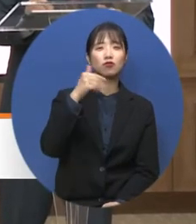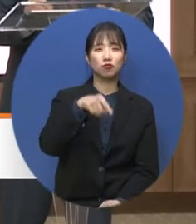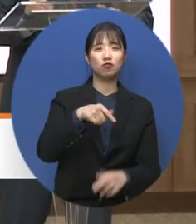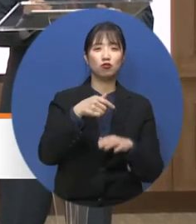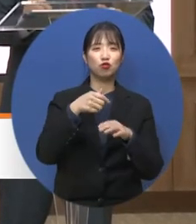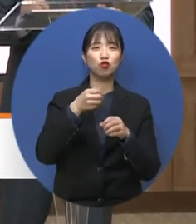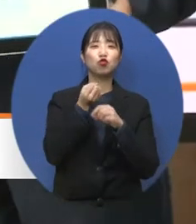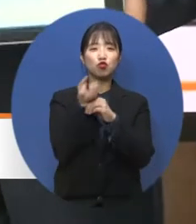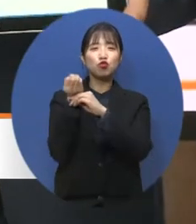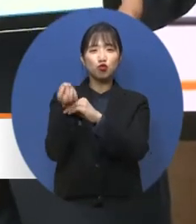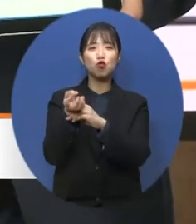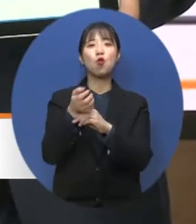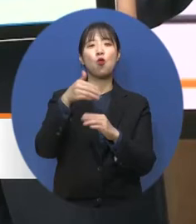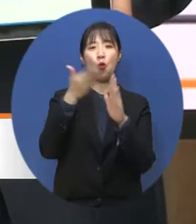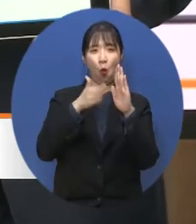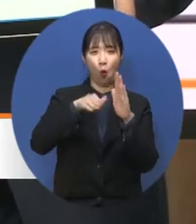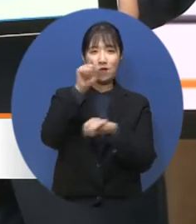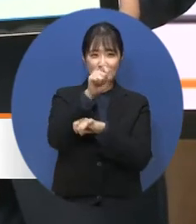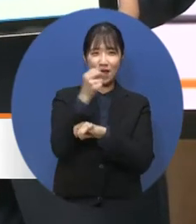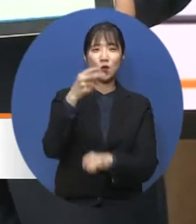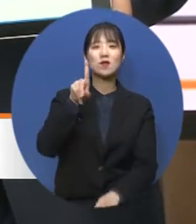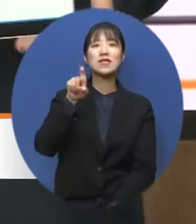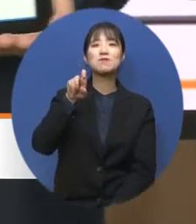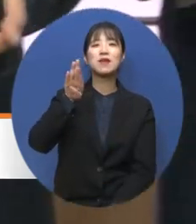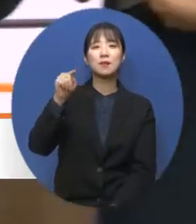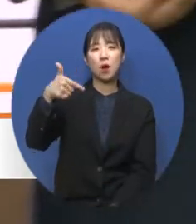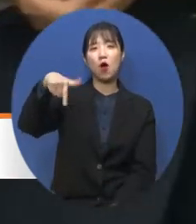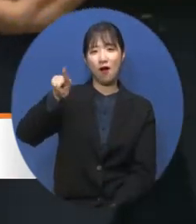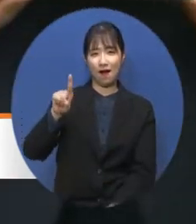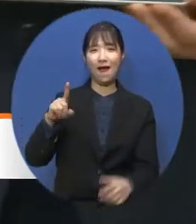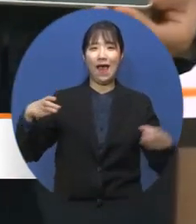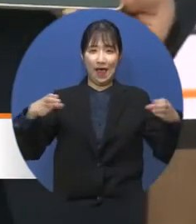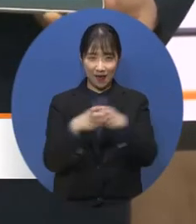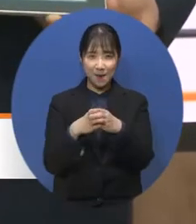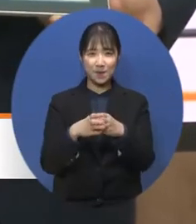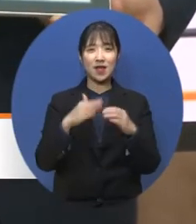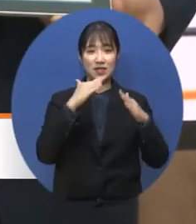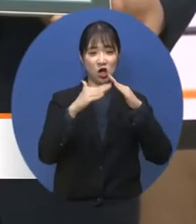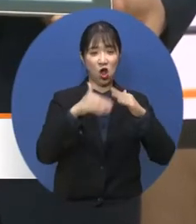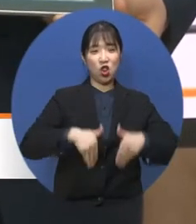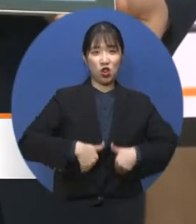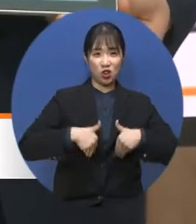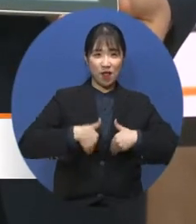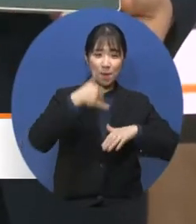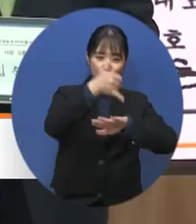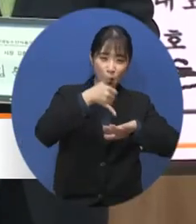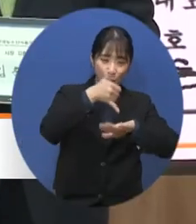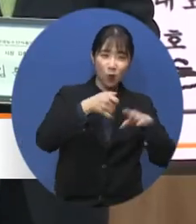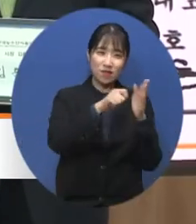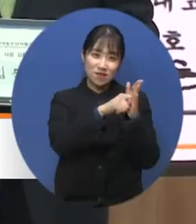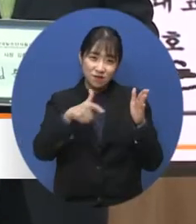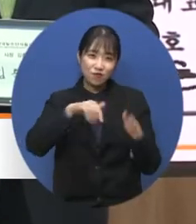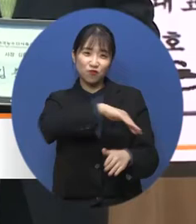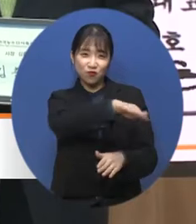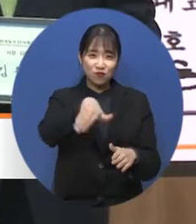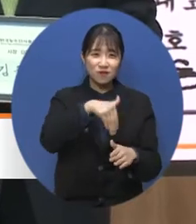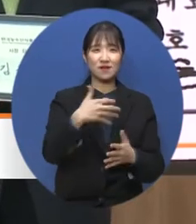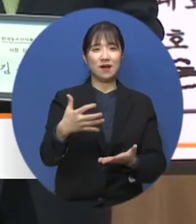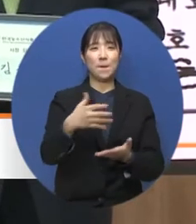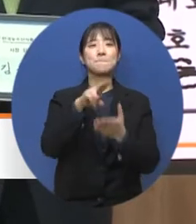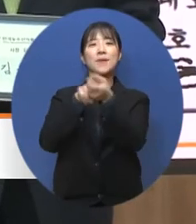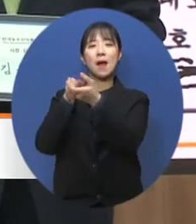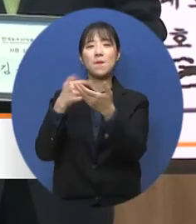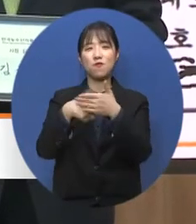식품 유통 04 그리고 11번 다가 전남 농 특산물에 온라인 판로 확대를 위해 손을 맞잡아 씁니다